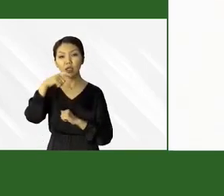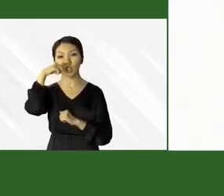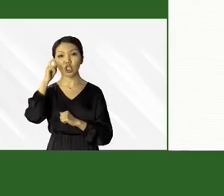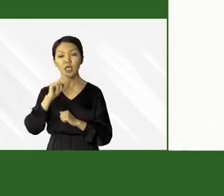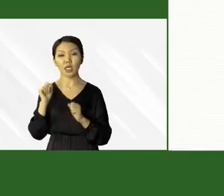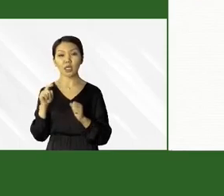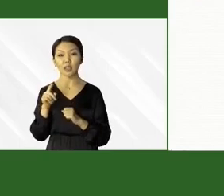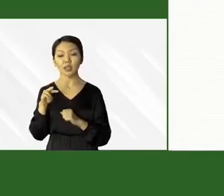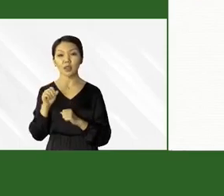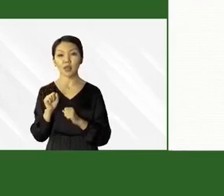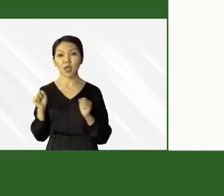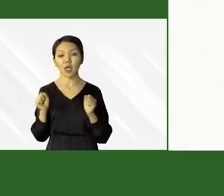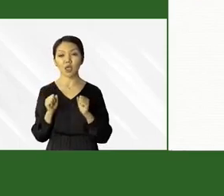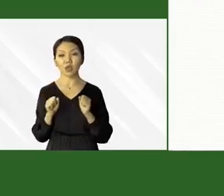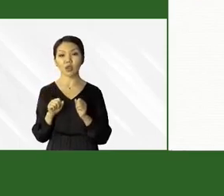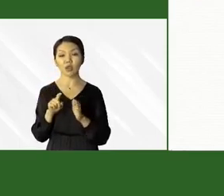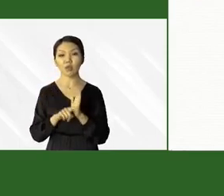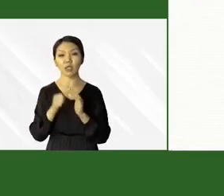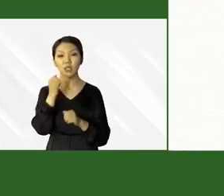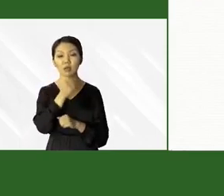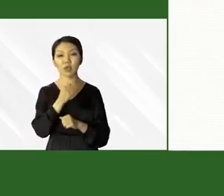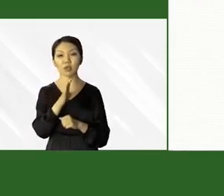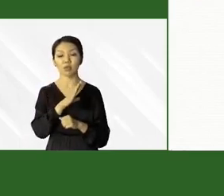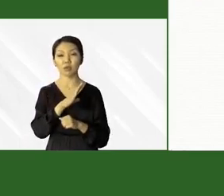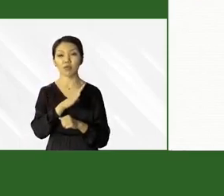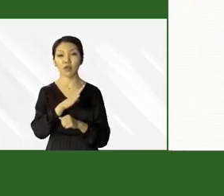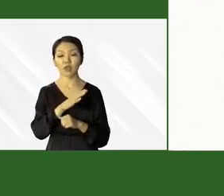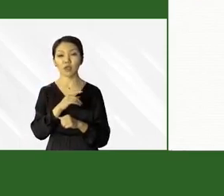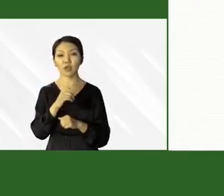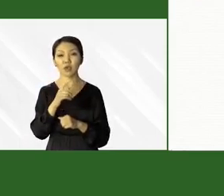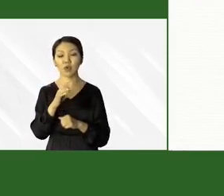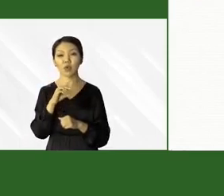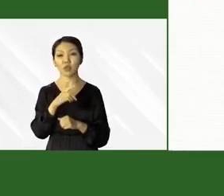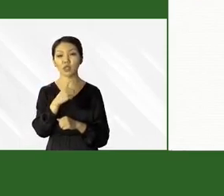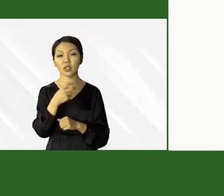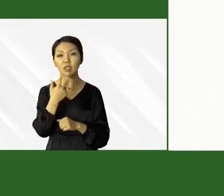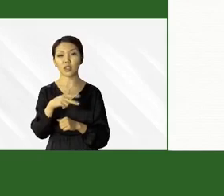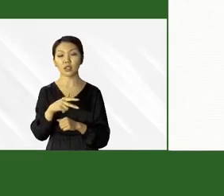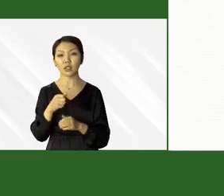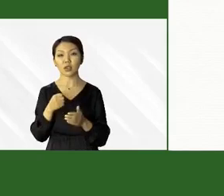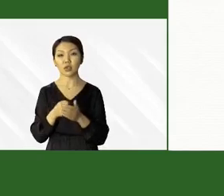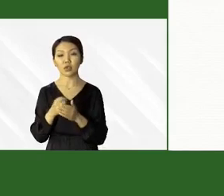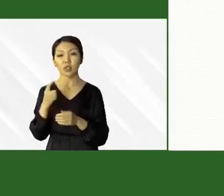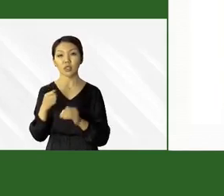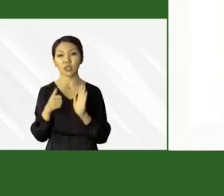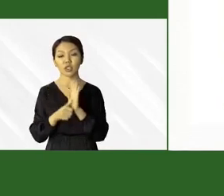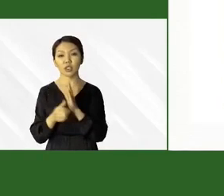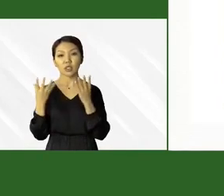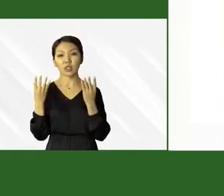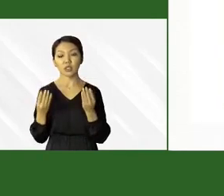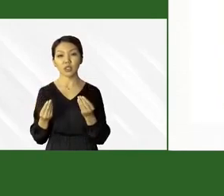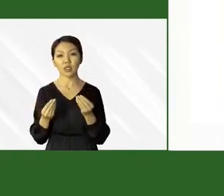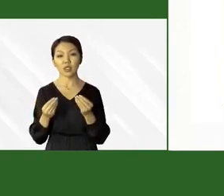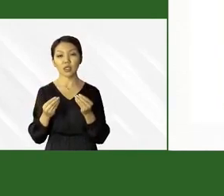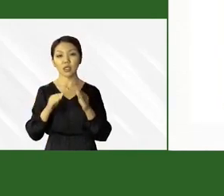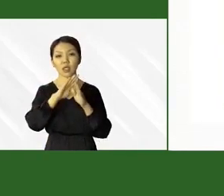холодная, безморозный период колеблется в пределах от 130 до 160 дней. На склонах